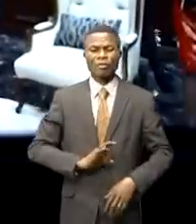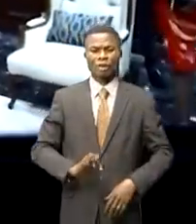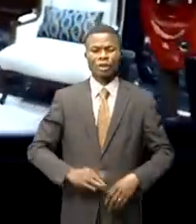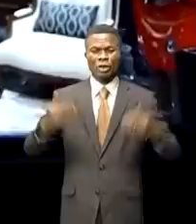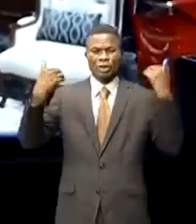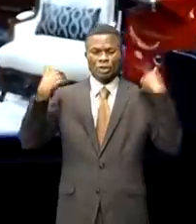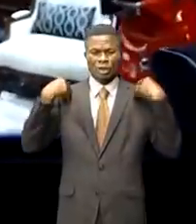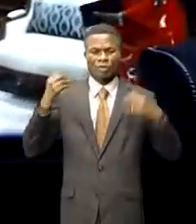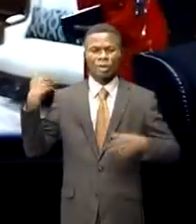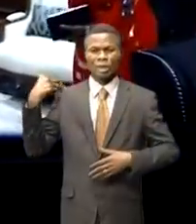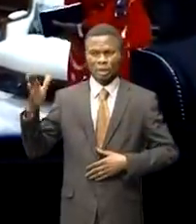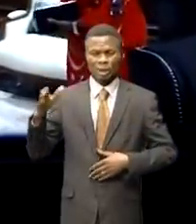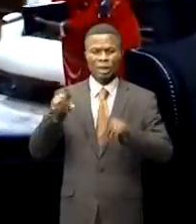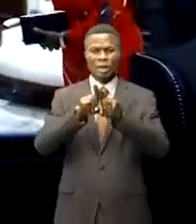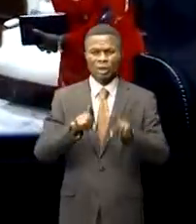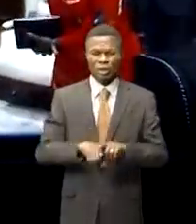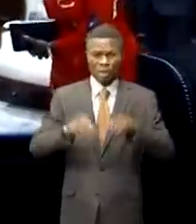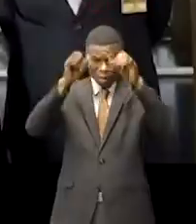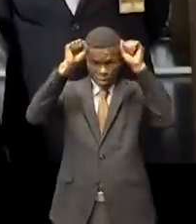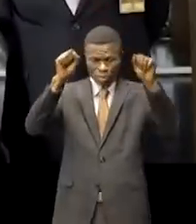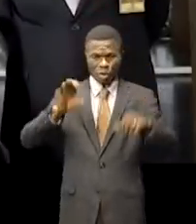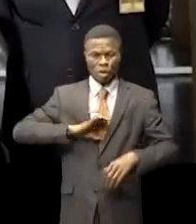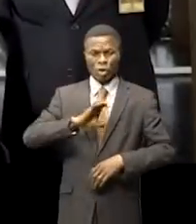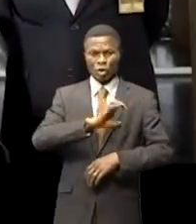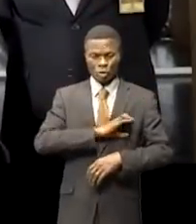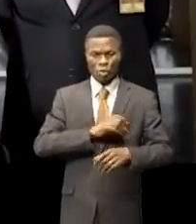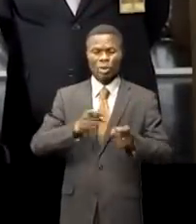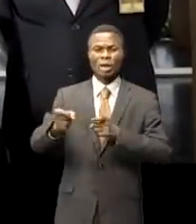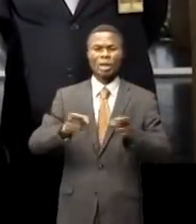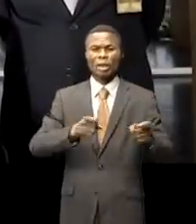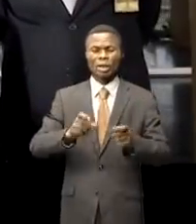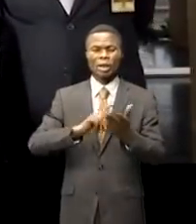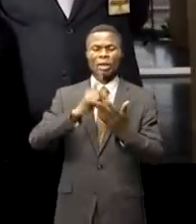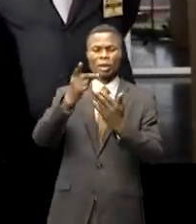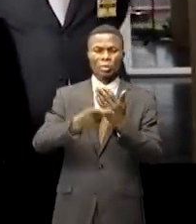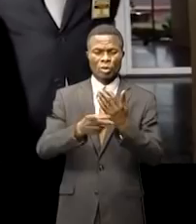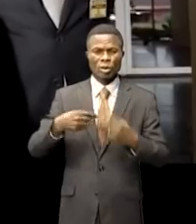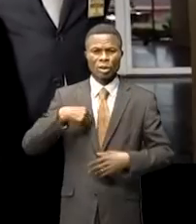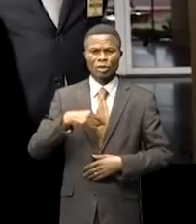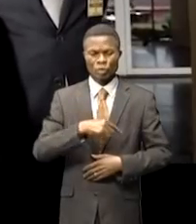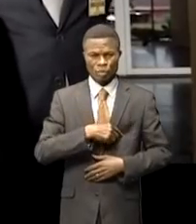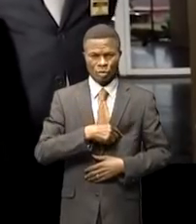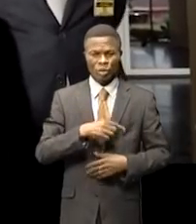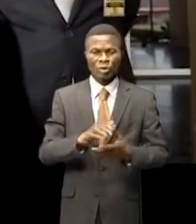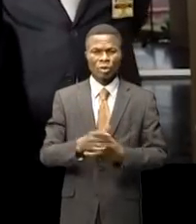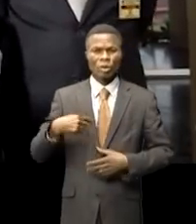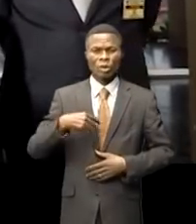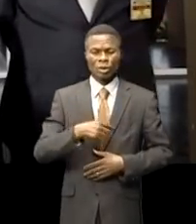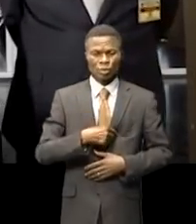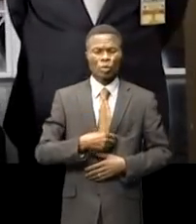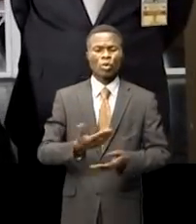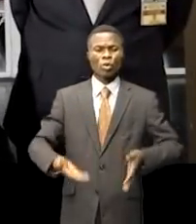de l'état qui en même temps le président du comité de pilotage du programme ne saurait